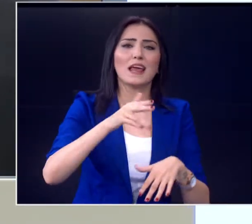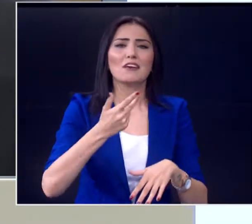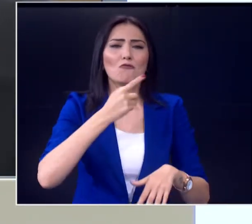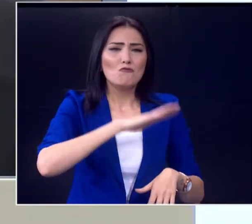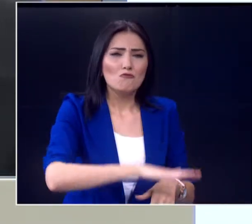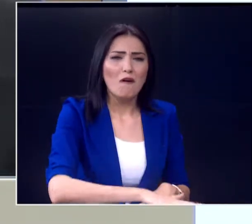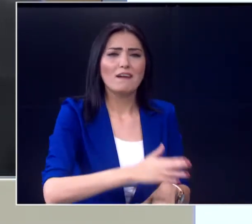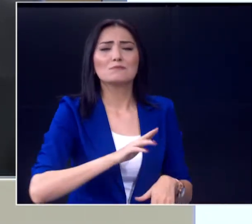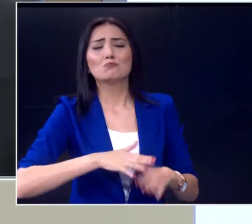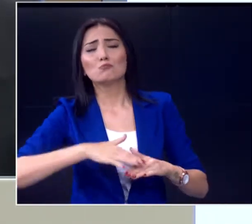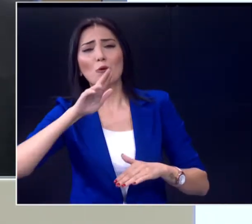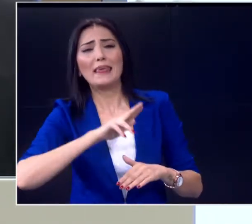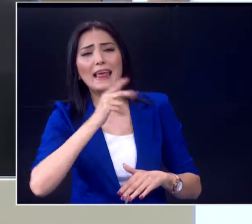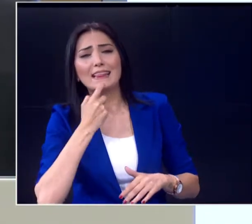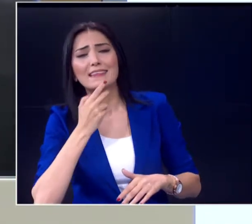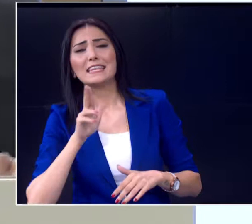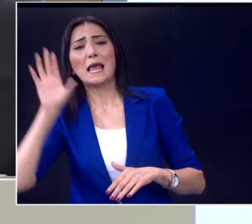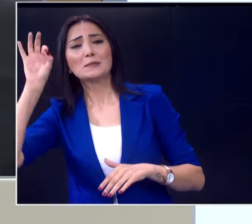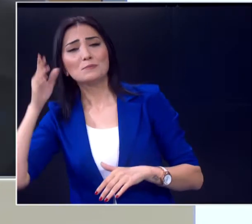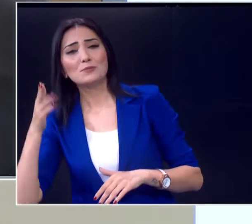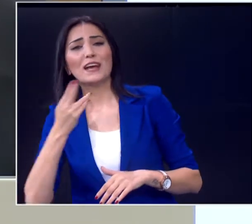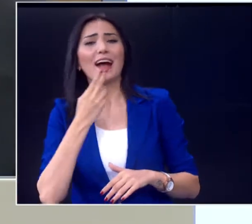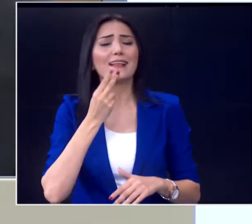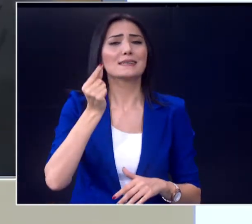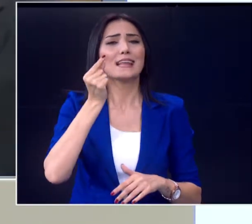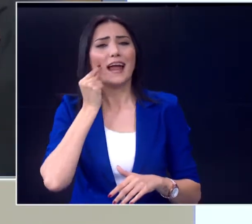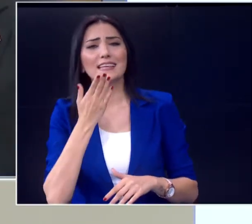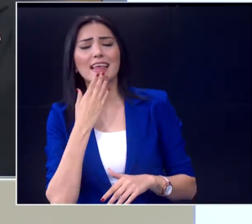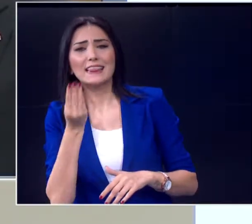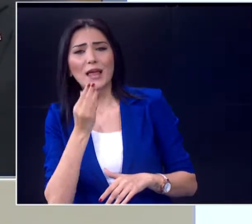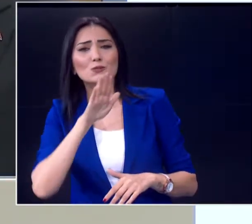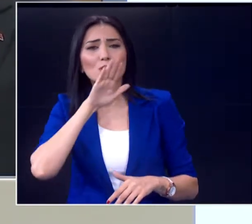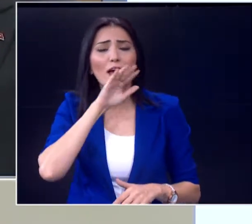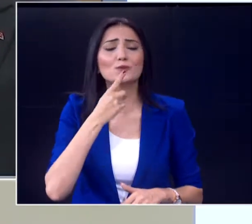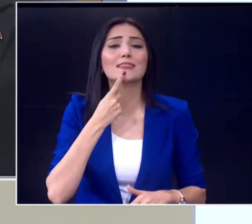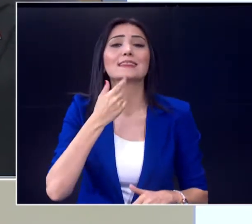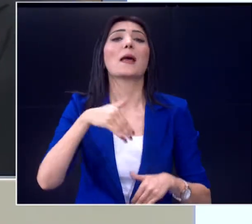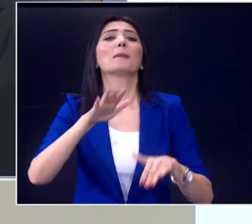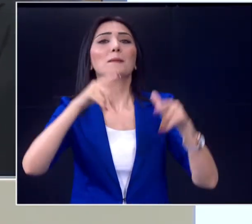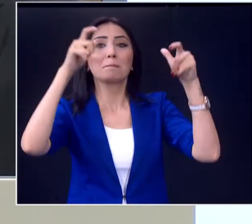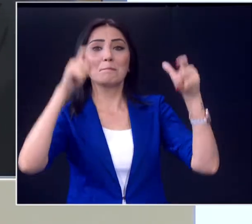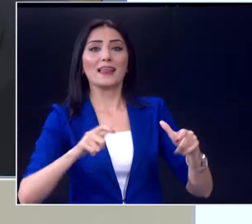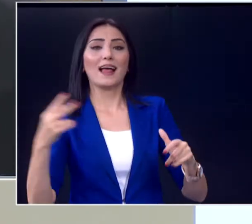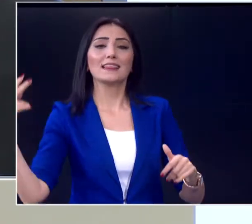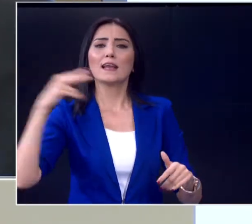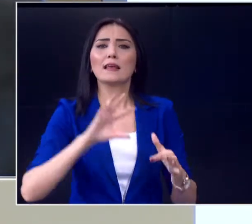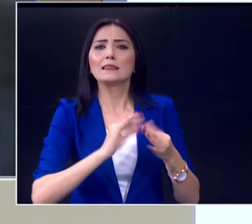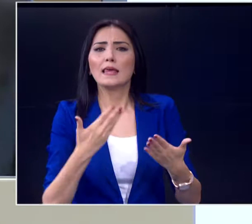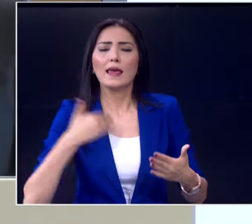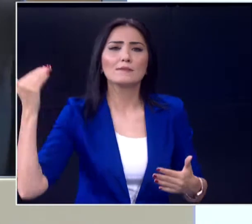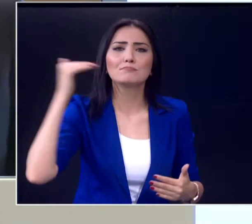7'den 70'e kadın erkek, genç yaşlı demedik, meydanlara indik. Niye